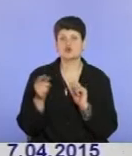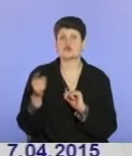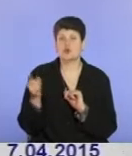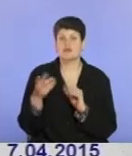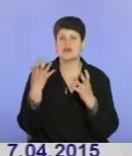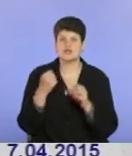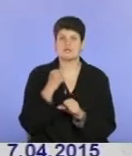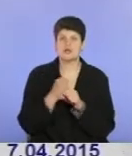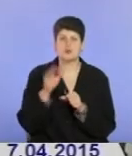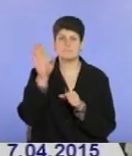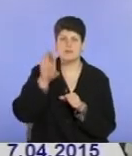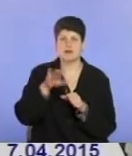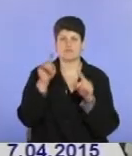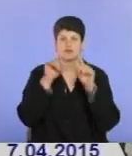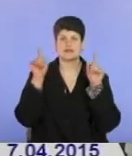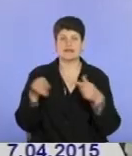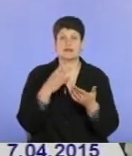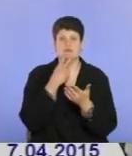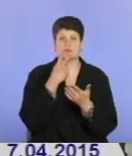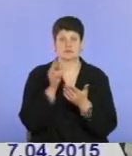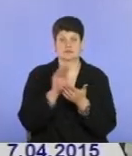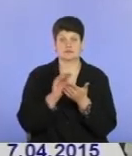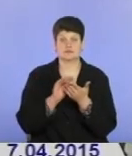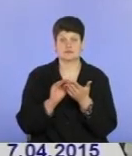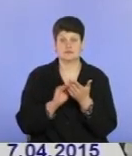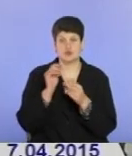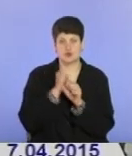над барельєфною картиною на якій зобразить прапор та герб України